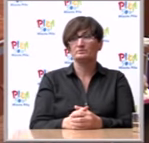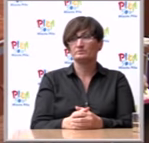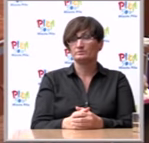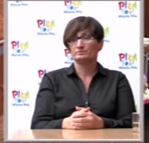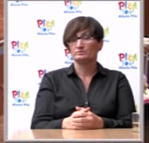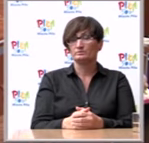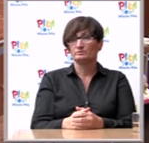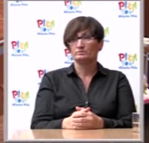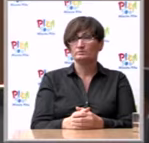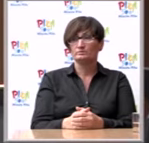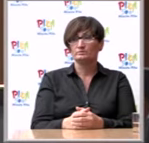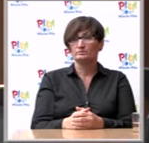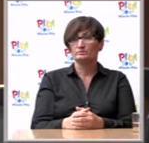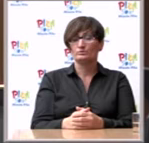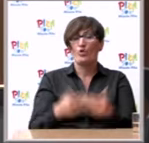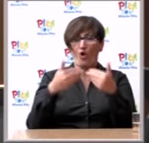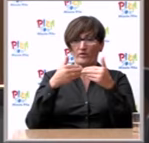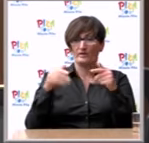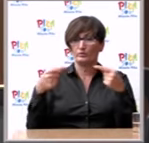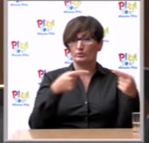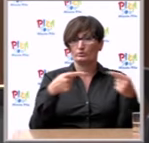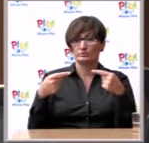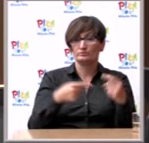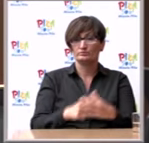Dziękuję. Dziękuję bardzo, otwieram dyskusję.